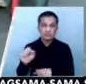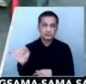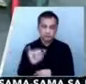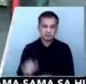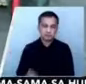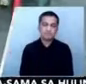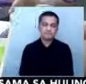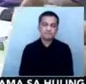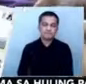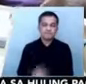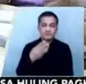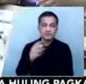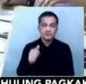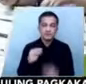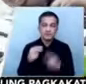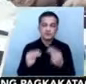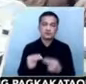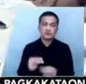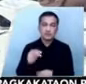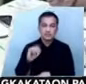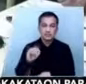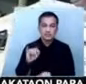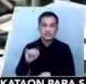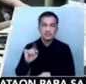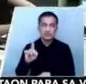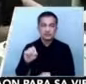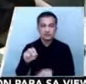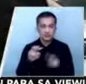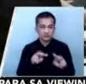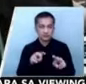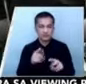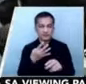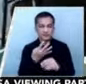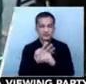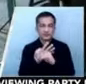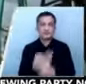sa GMA Integrated News, Sandra Aguinaldo, Nakatutok, 24 Oras.